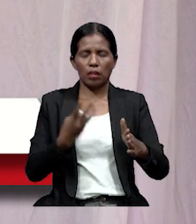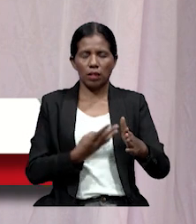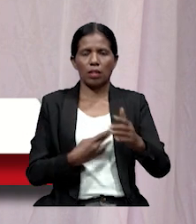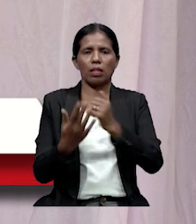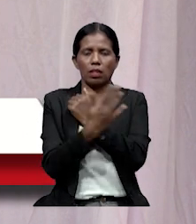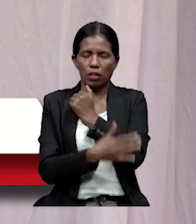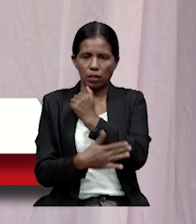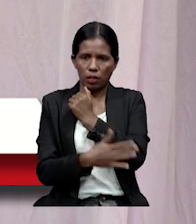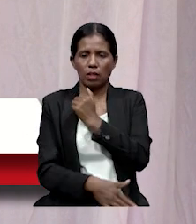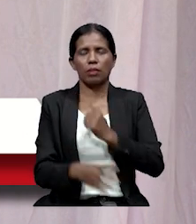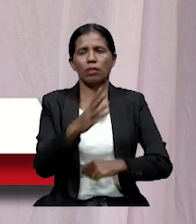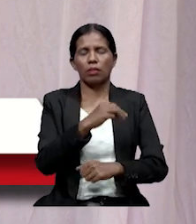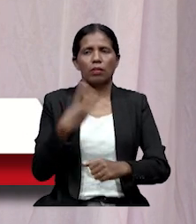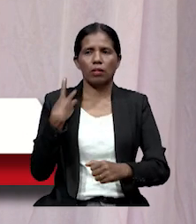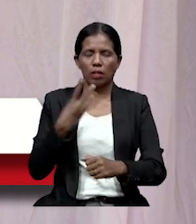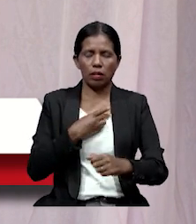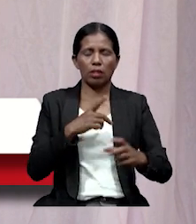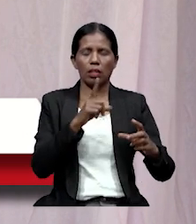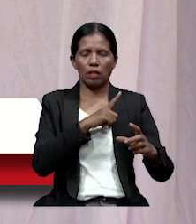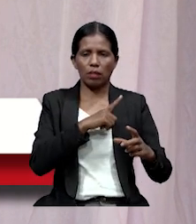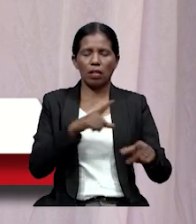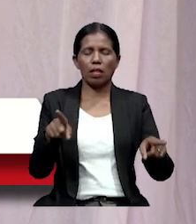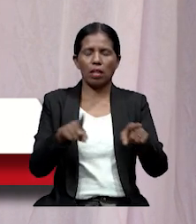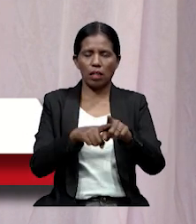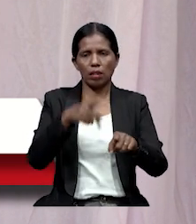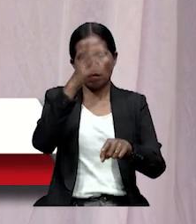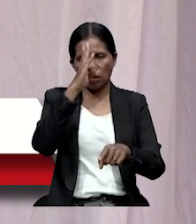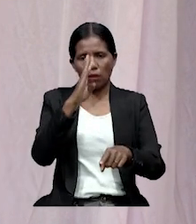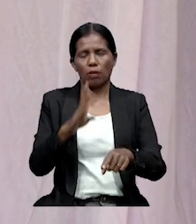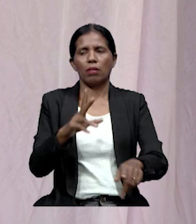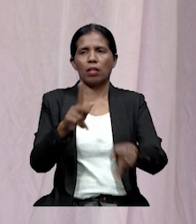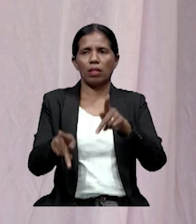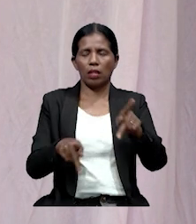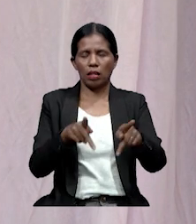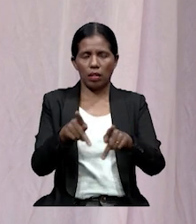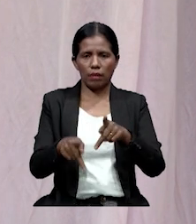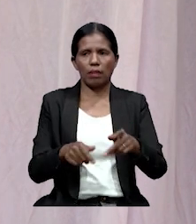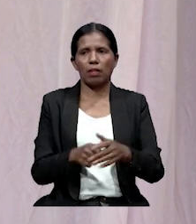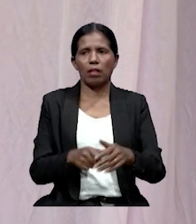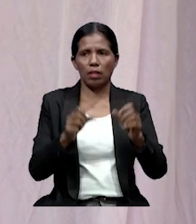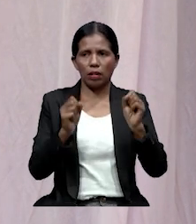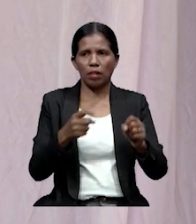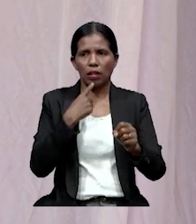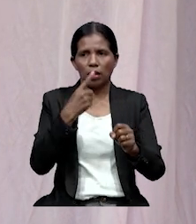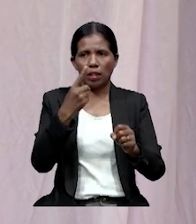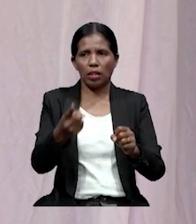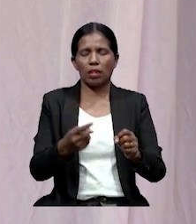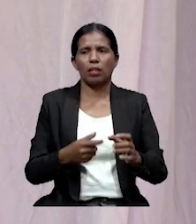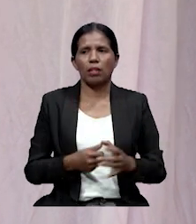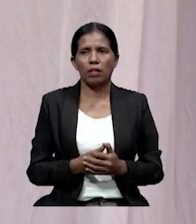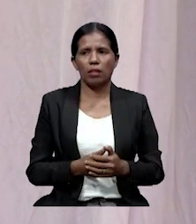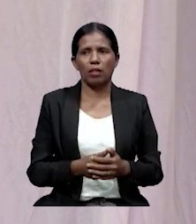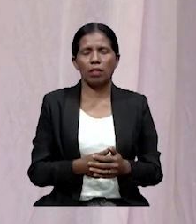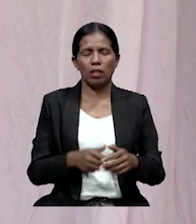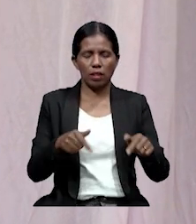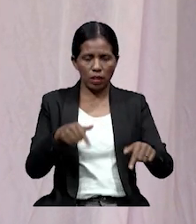itani le hane sa kriatura na imaromak nia se maka tementis nia mundu